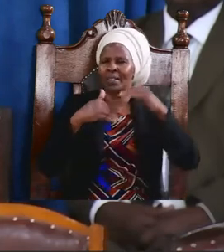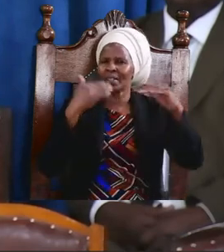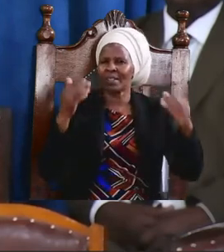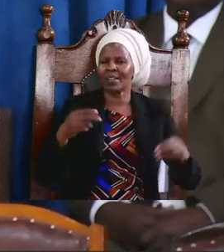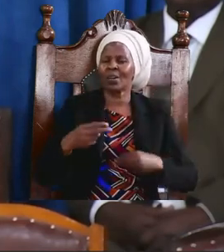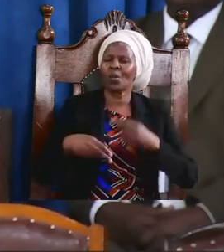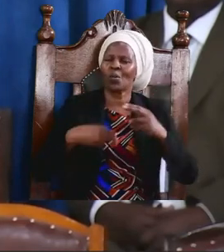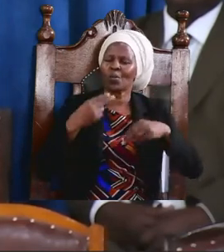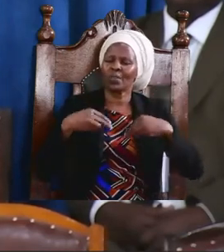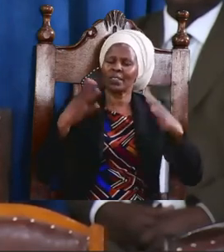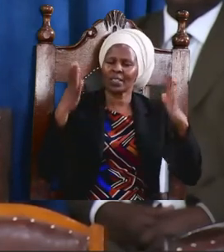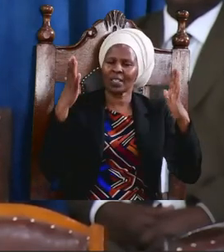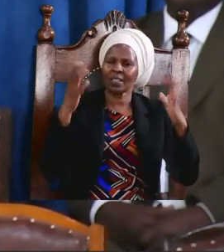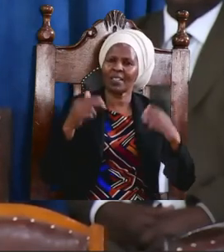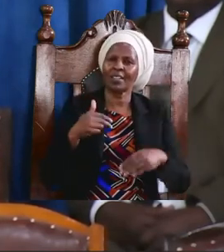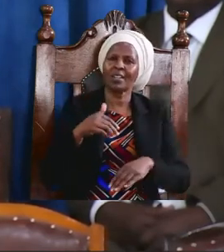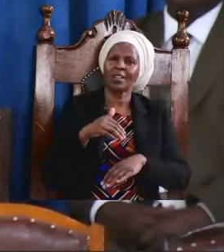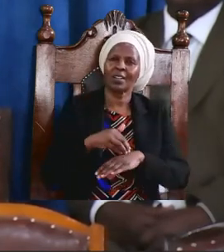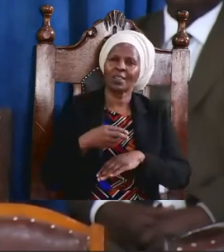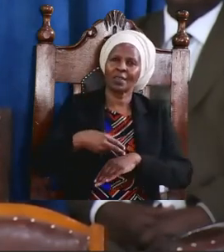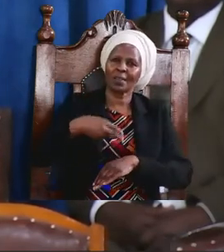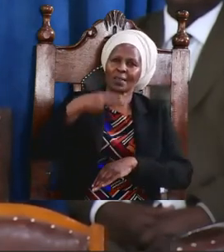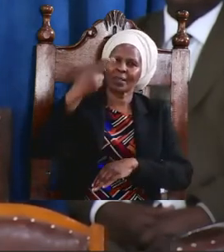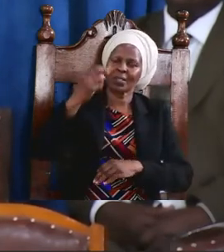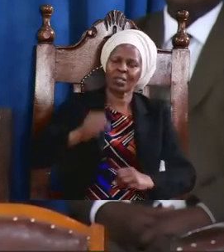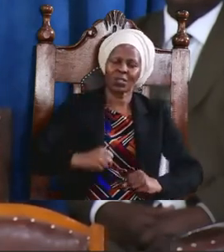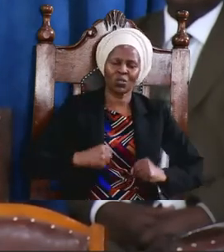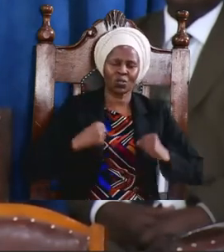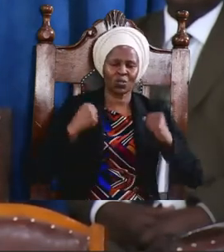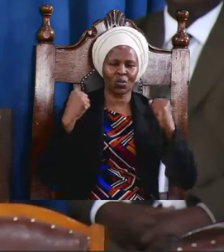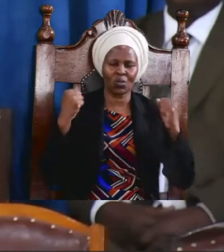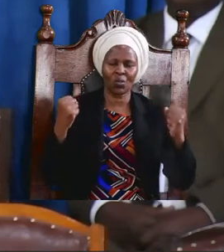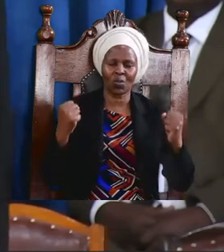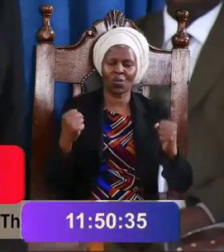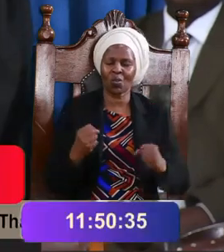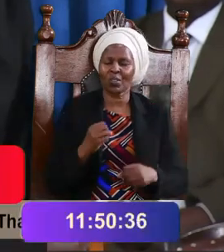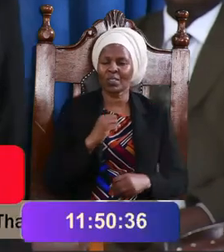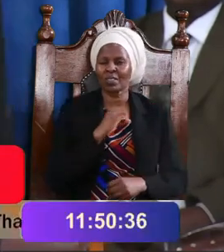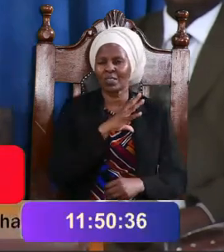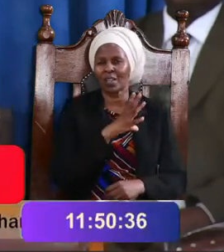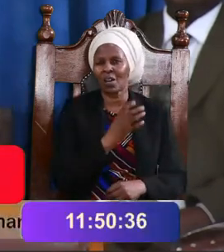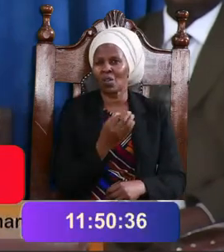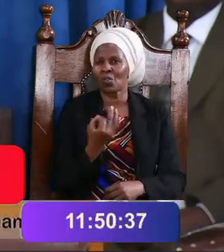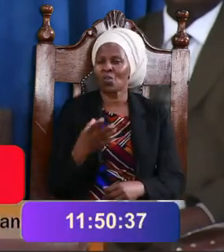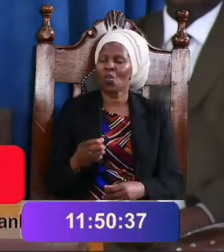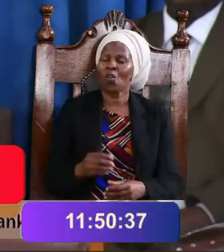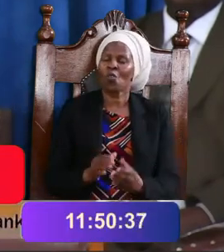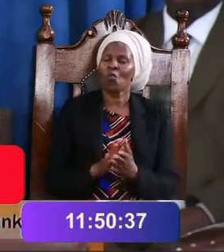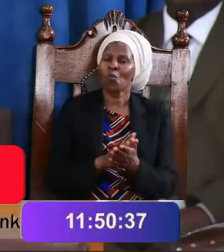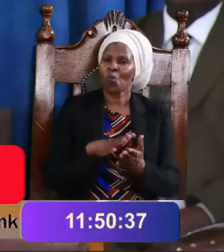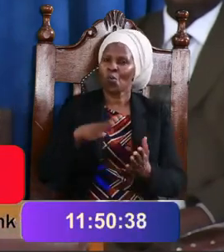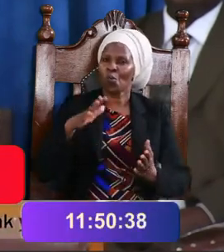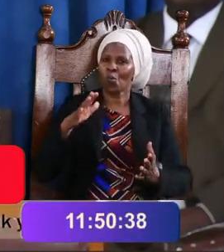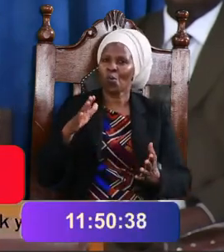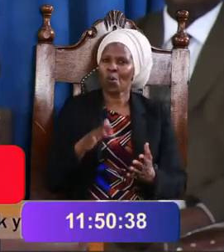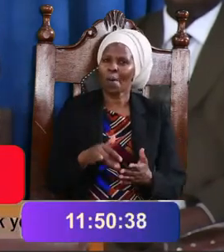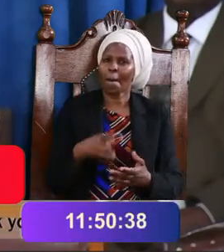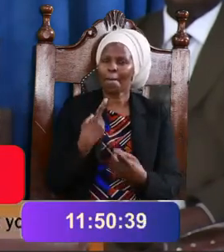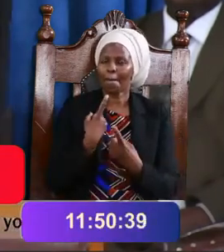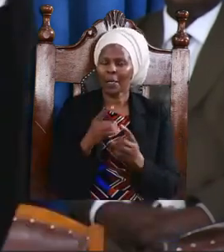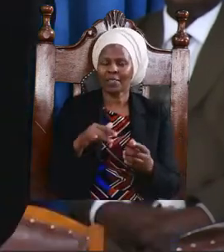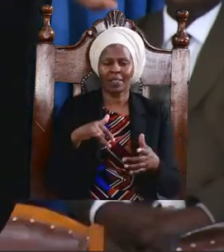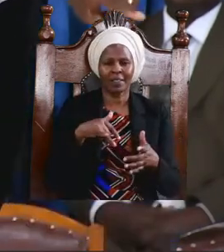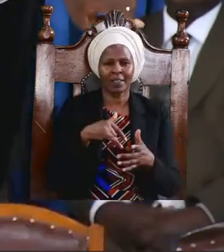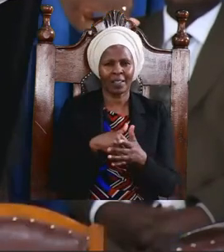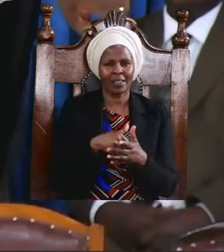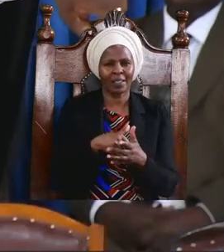Hosana in the highest. A strong sound of worship. Lakini hiyo hozana haionekani pale